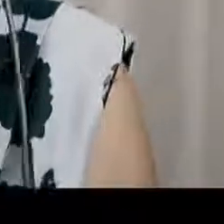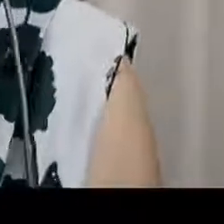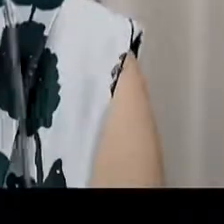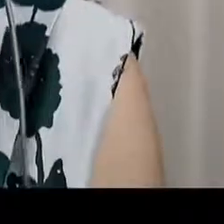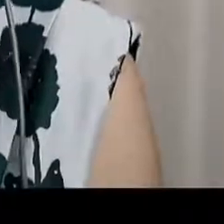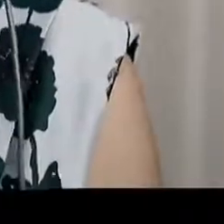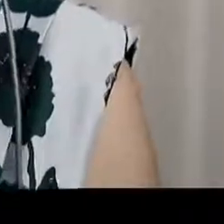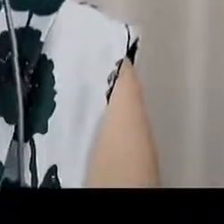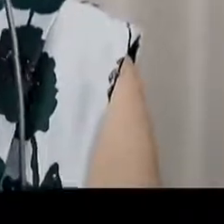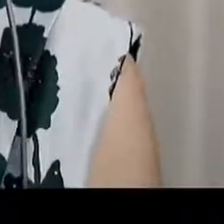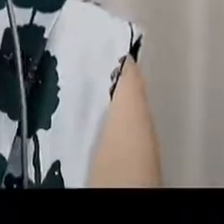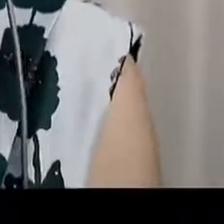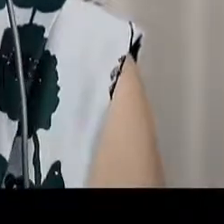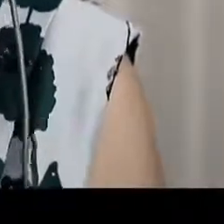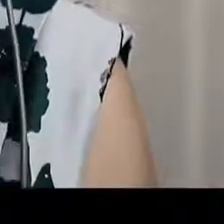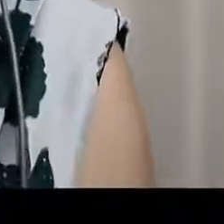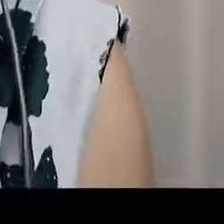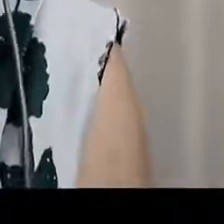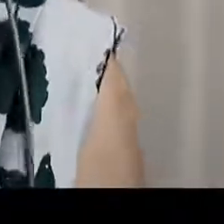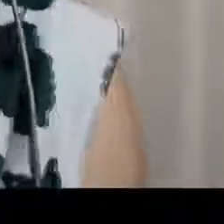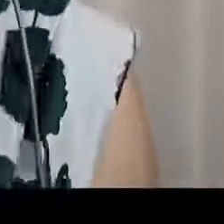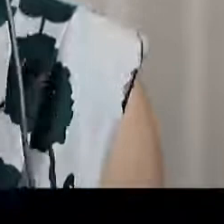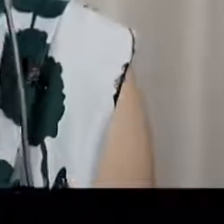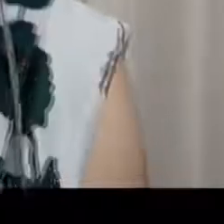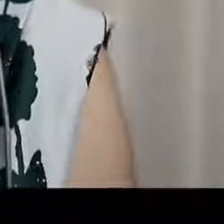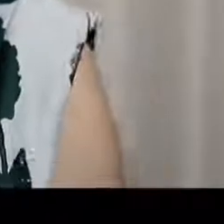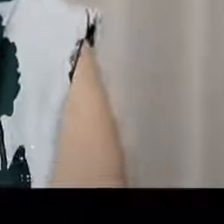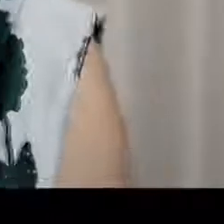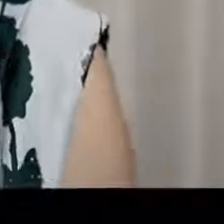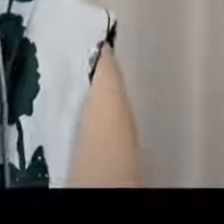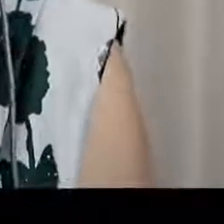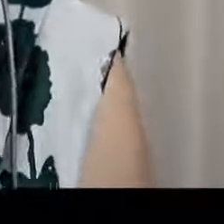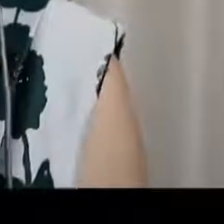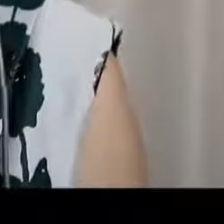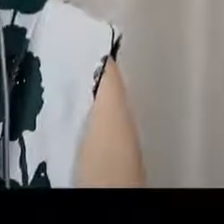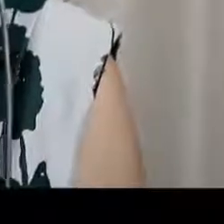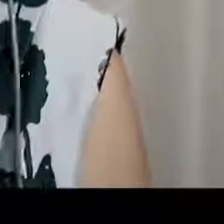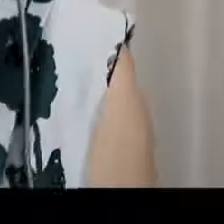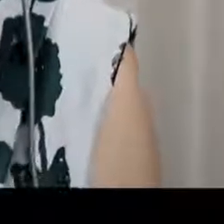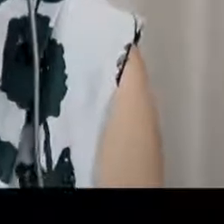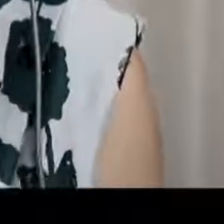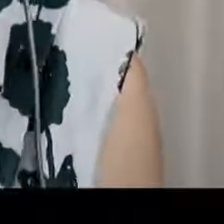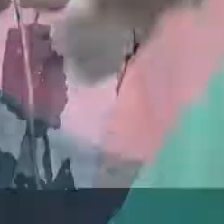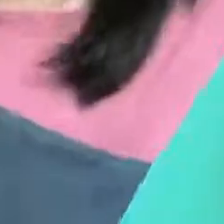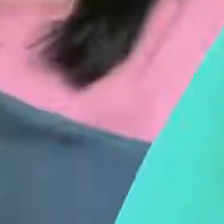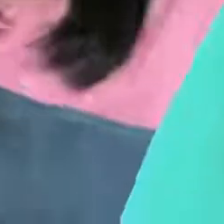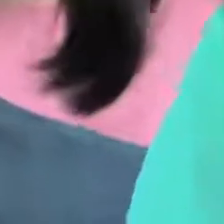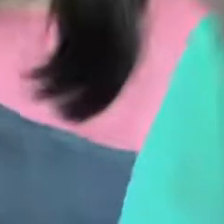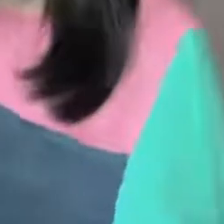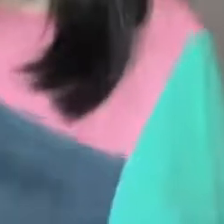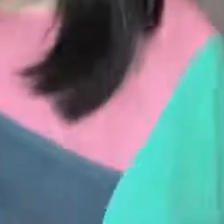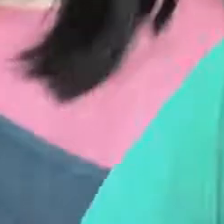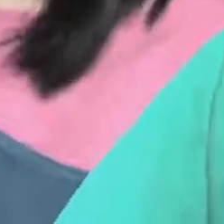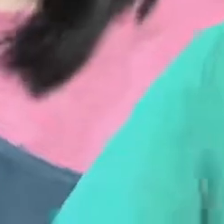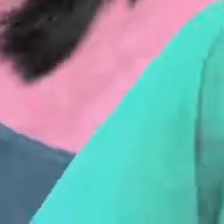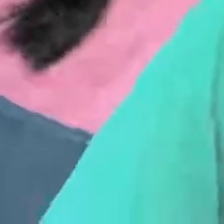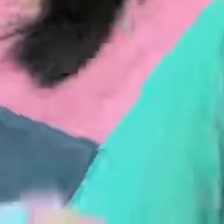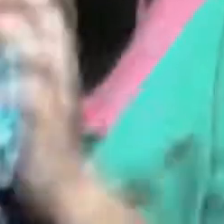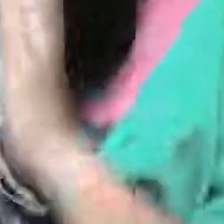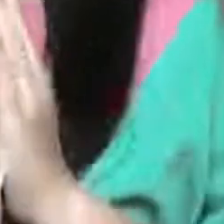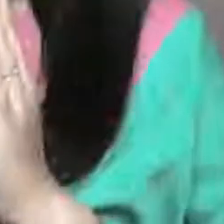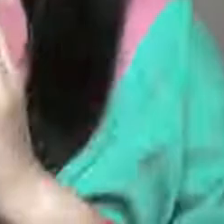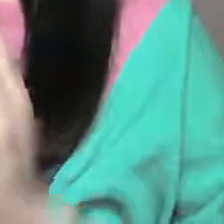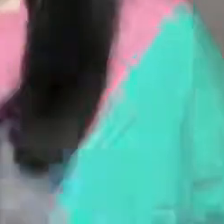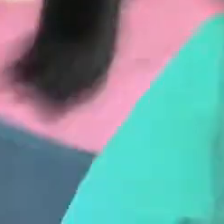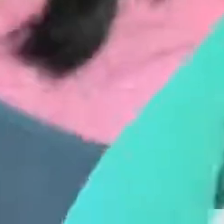sel menikmati di rumah hari bergisi tidur cukup itu pasti dan jangan